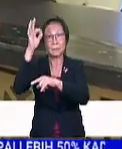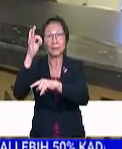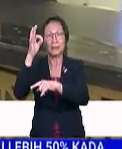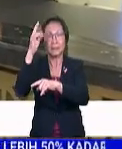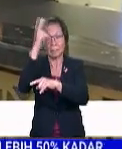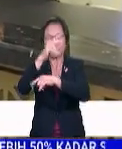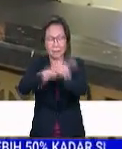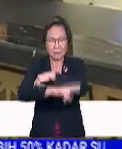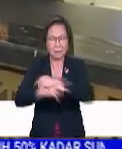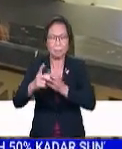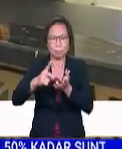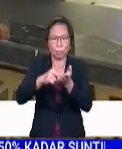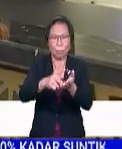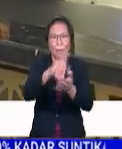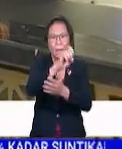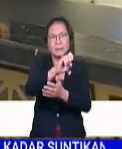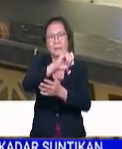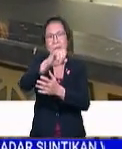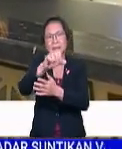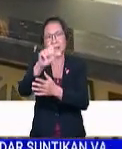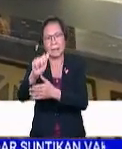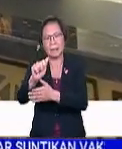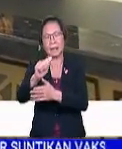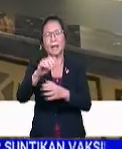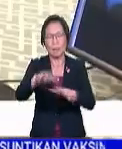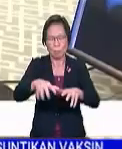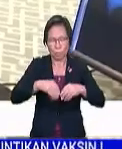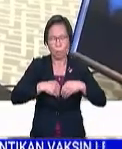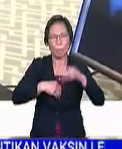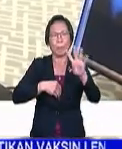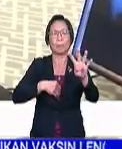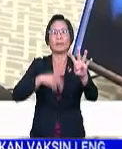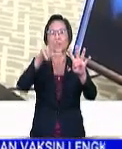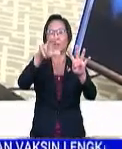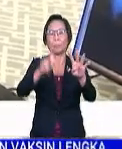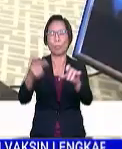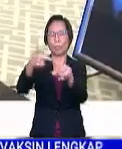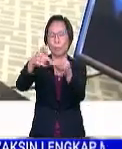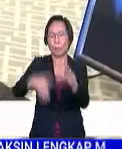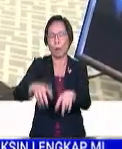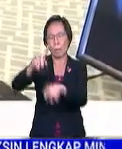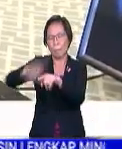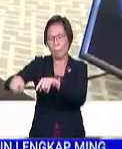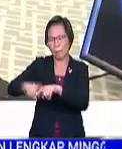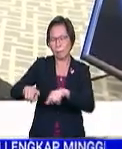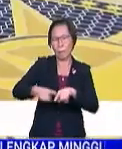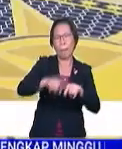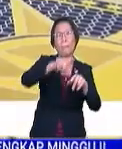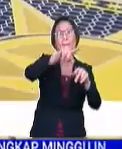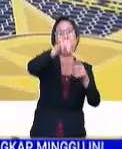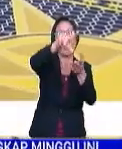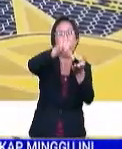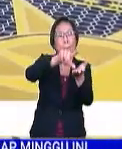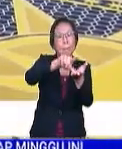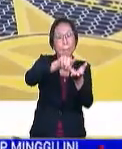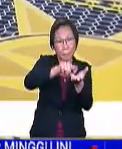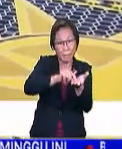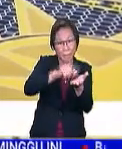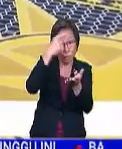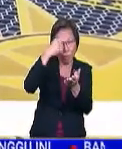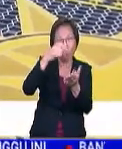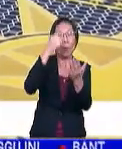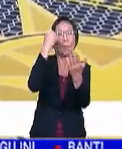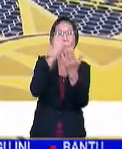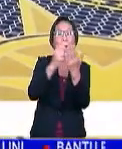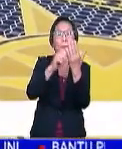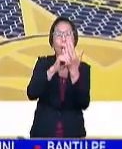ini, FSJA telah menerima sejumlah 430 penyertaan dari pelbagai platform media bagi pertandingan tersebut.